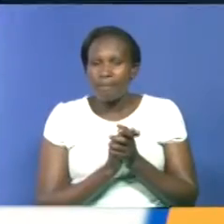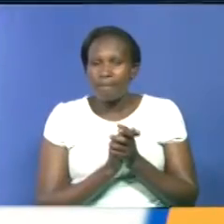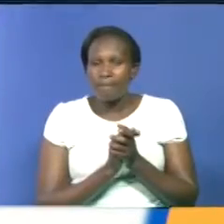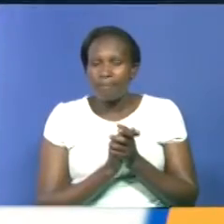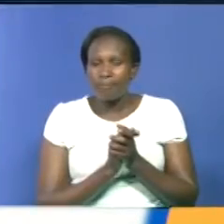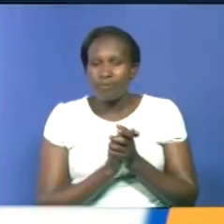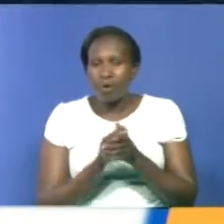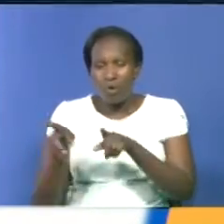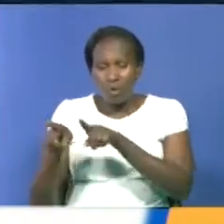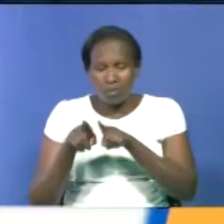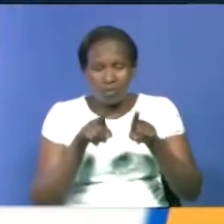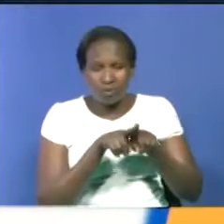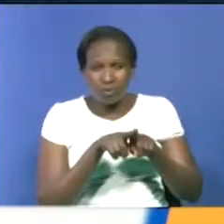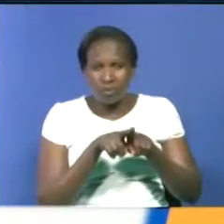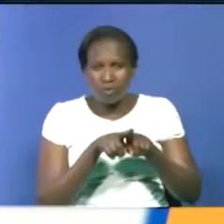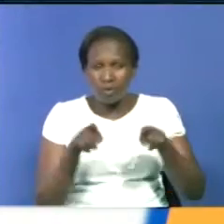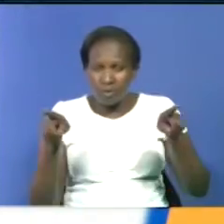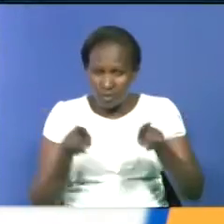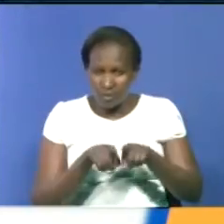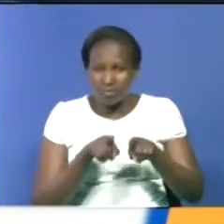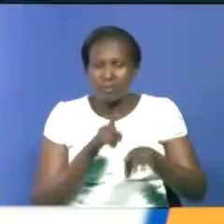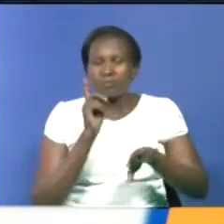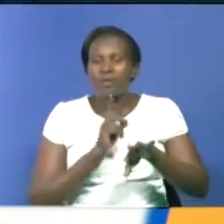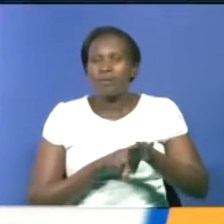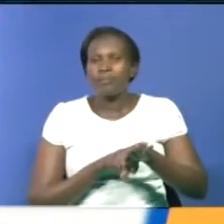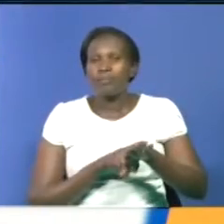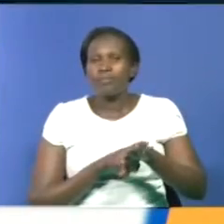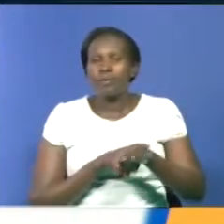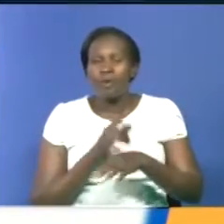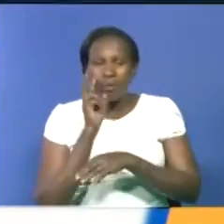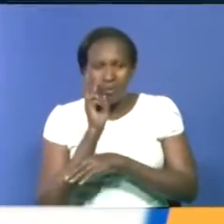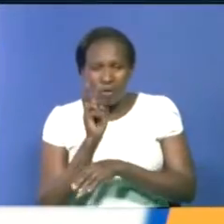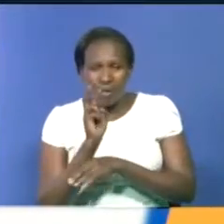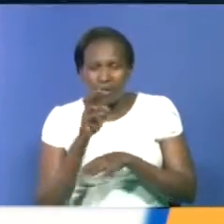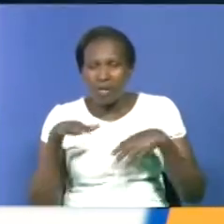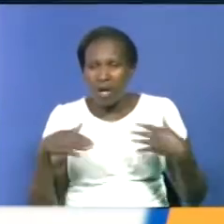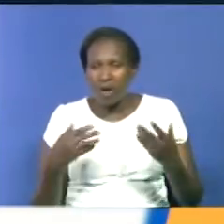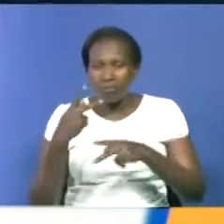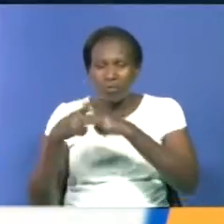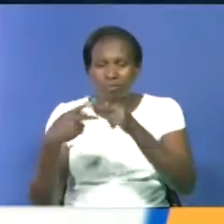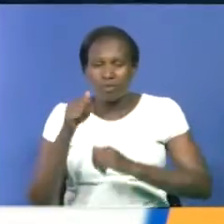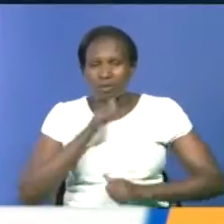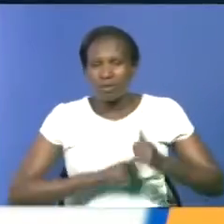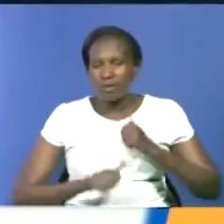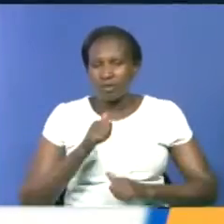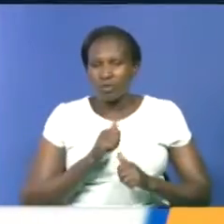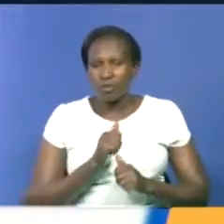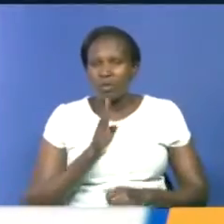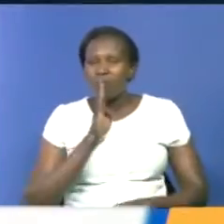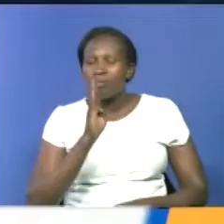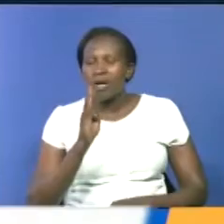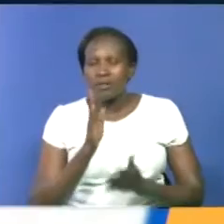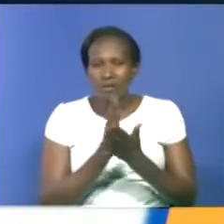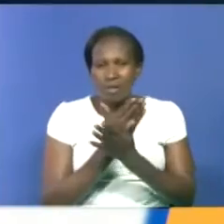But we have also, in the same period, witnessed how progressive actions by some